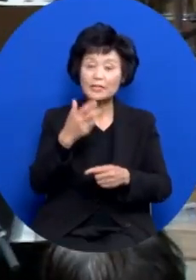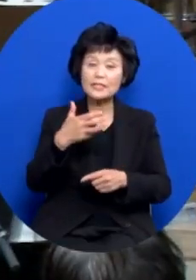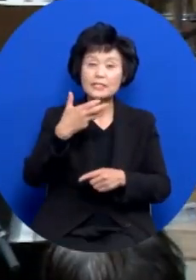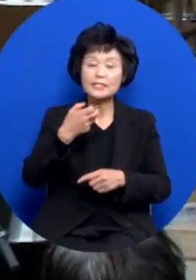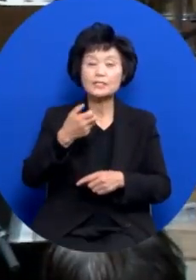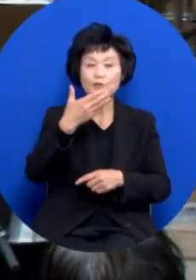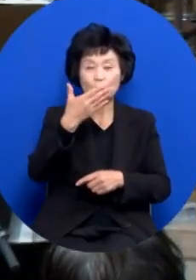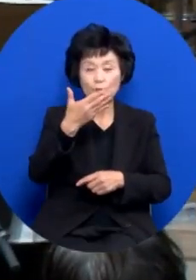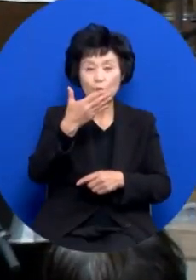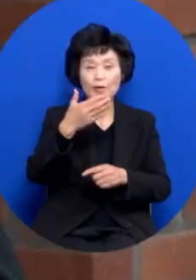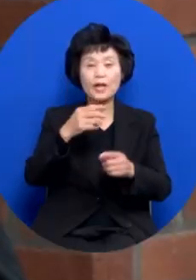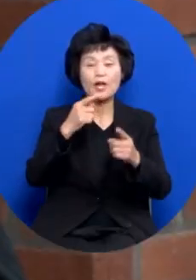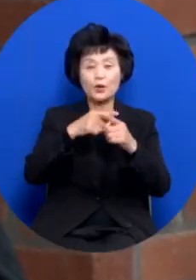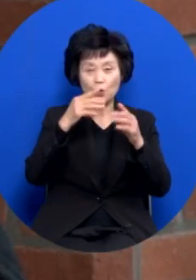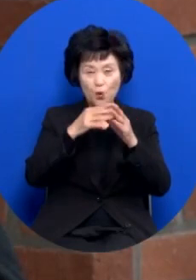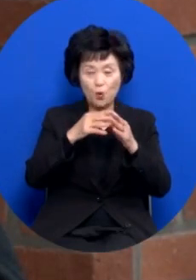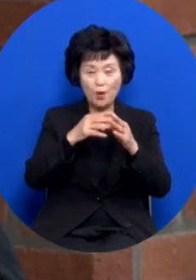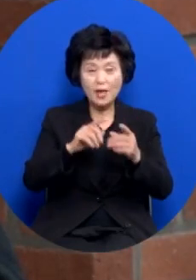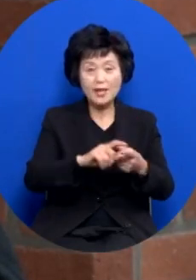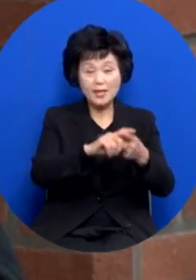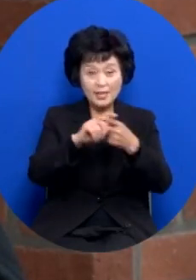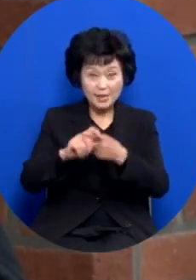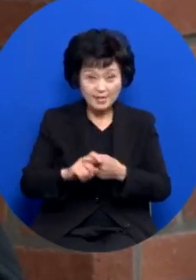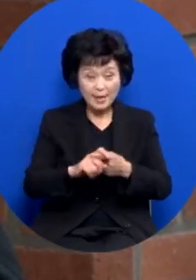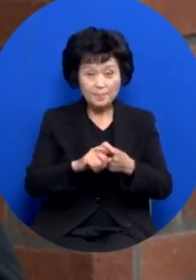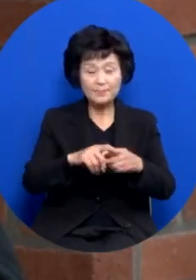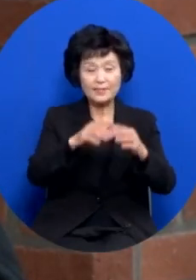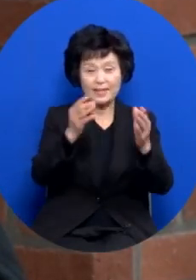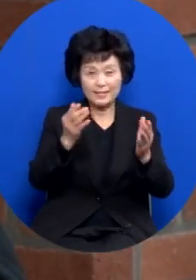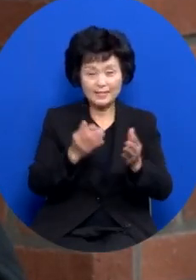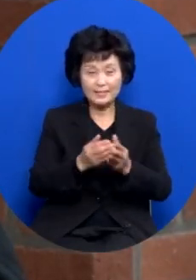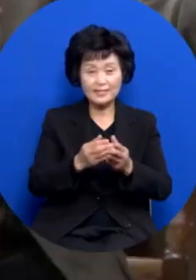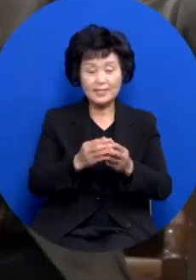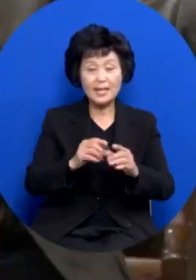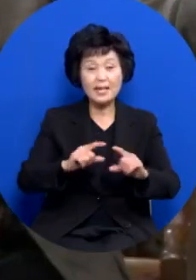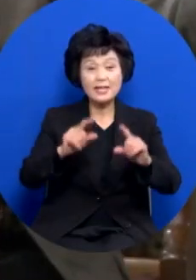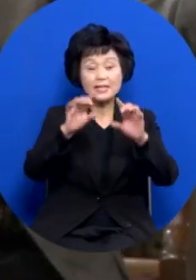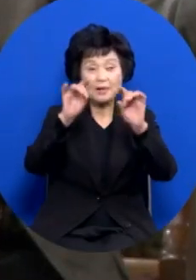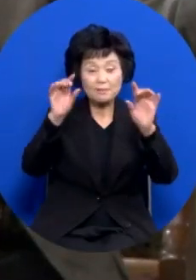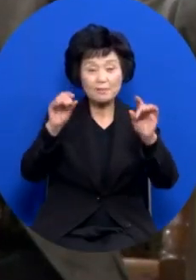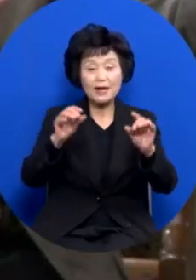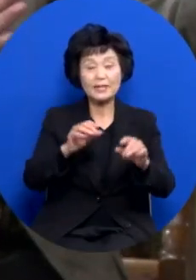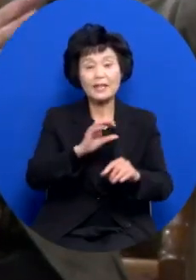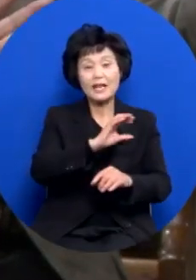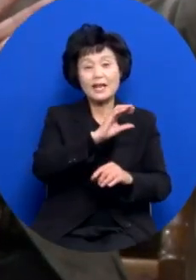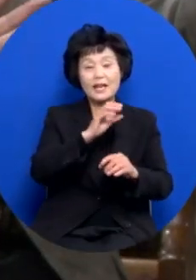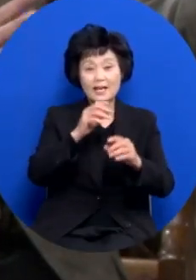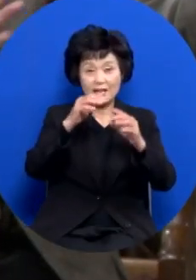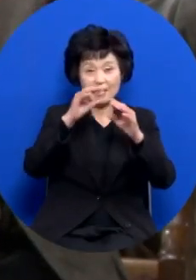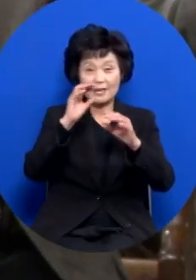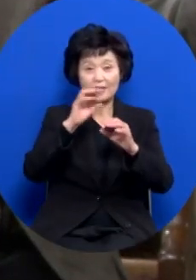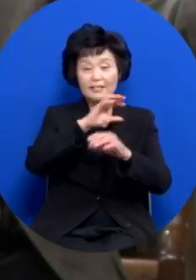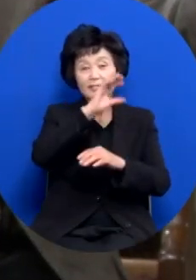교회들로 구성된 초교파 연합단체로 해마다 부흥회와 희망트리 점등식 등 다양한 행사를 개최해 왔습니다.